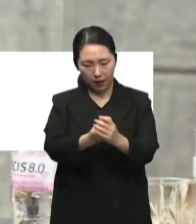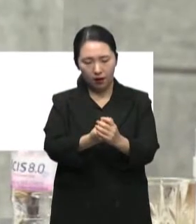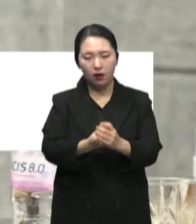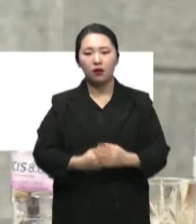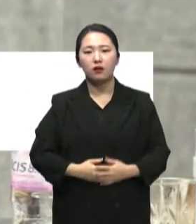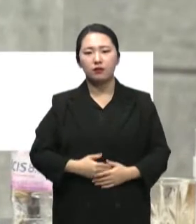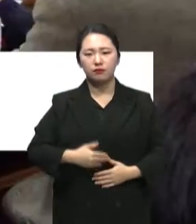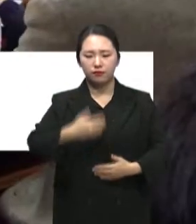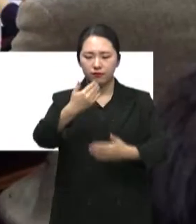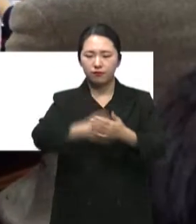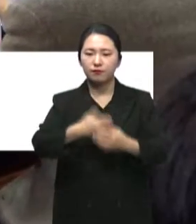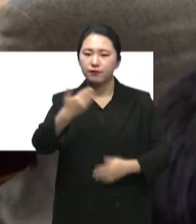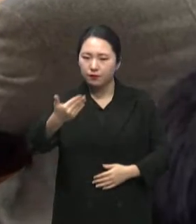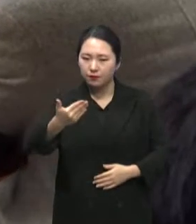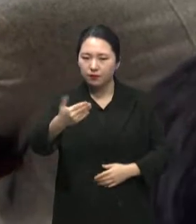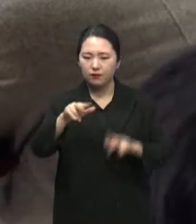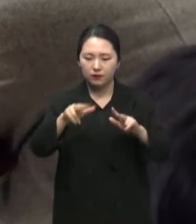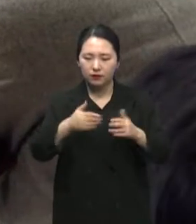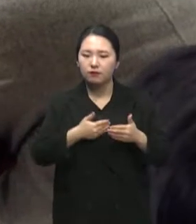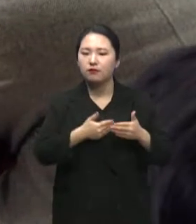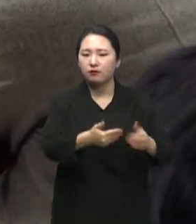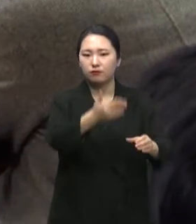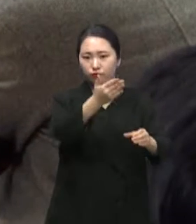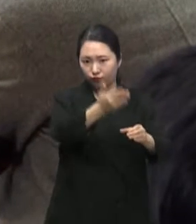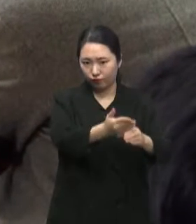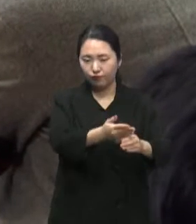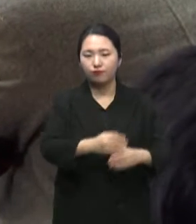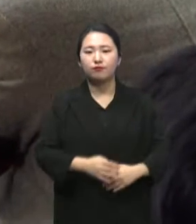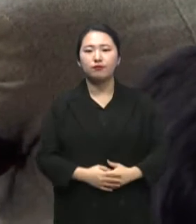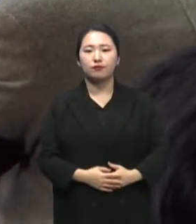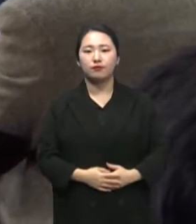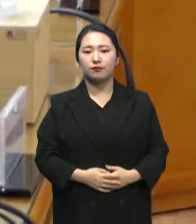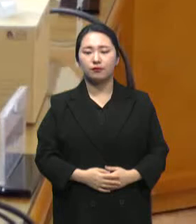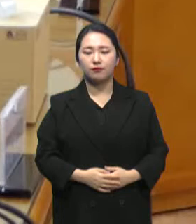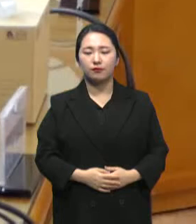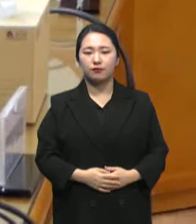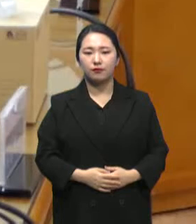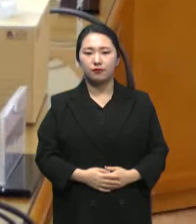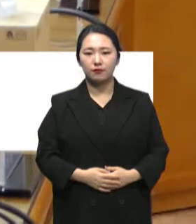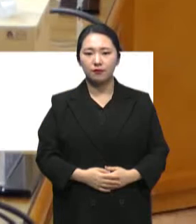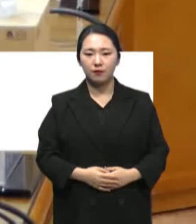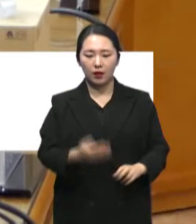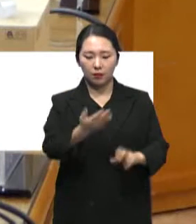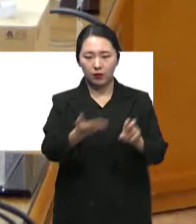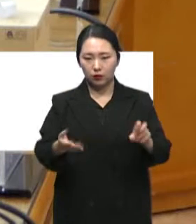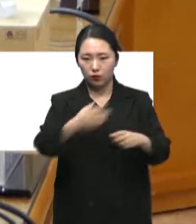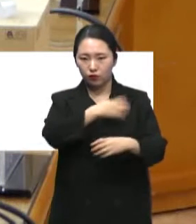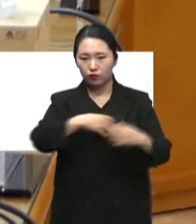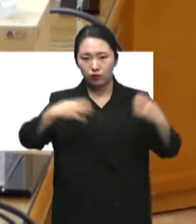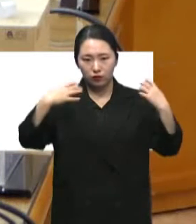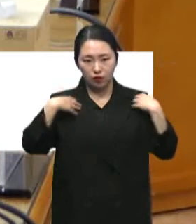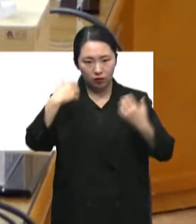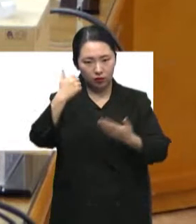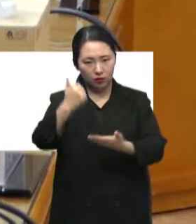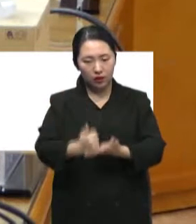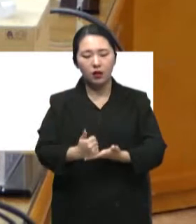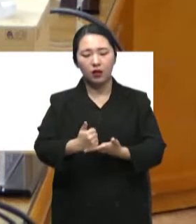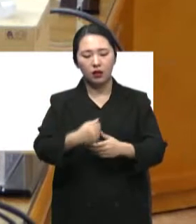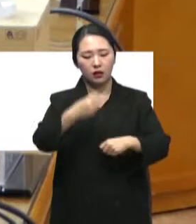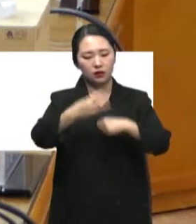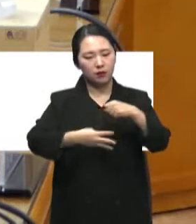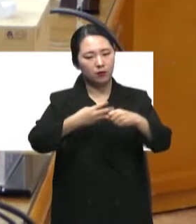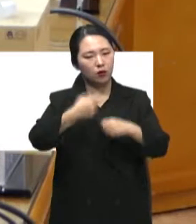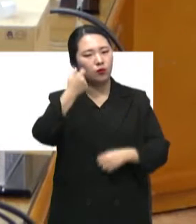나머지 9권 도 현재 정상 추진 중입니다 김정식 미 출구 총장은 지난 3년 반